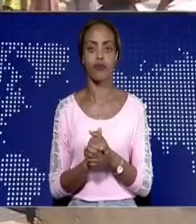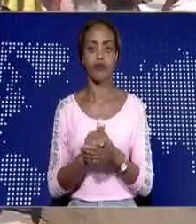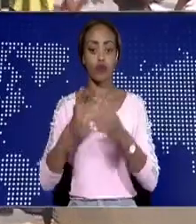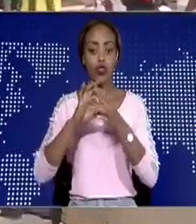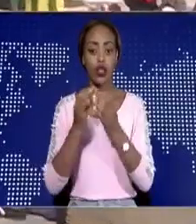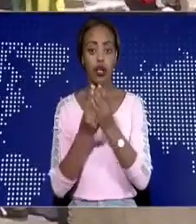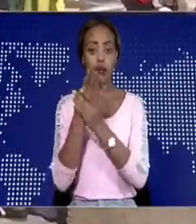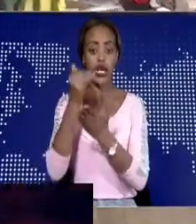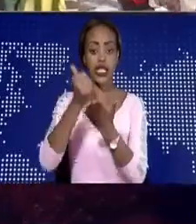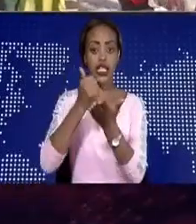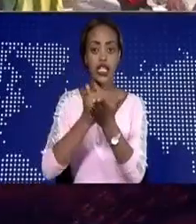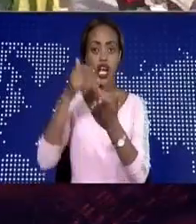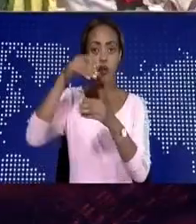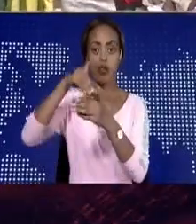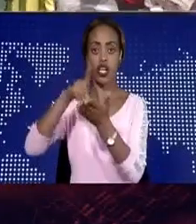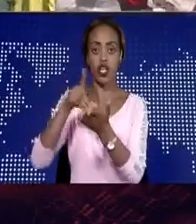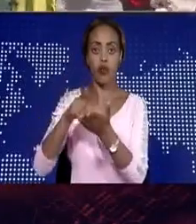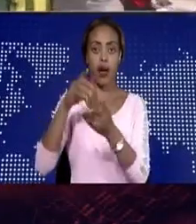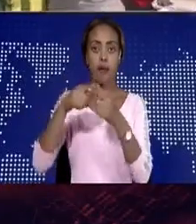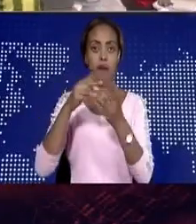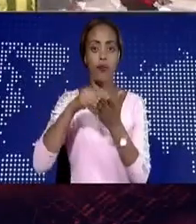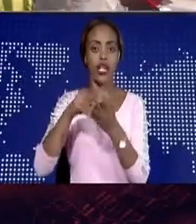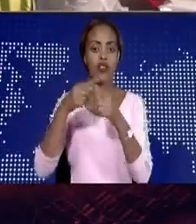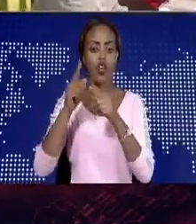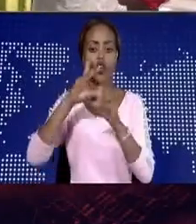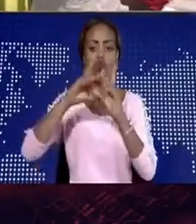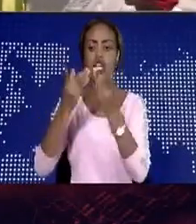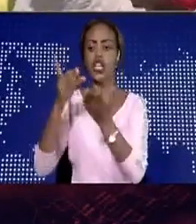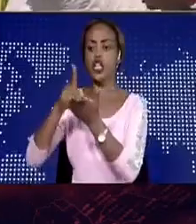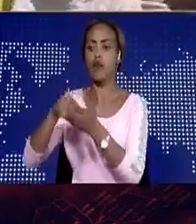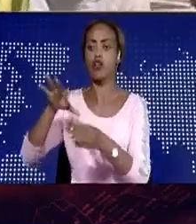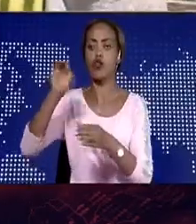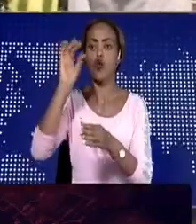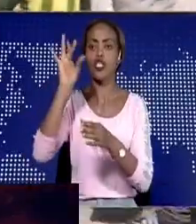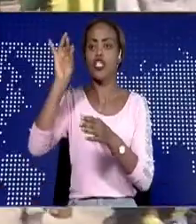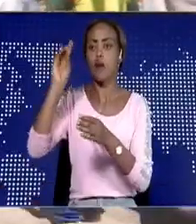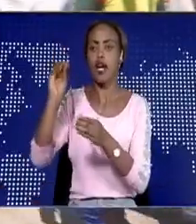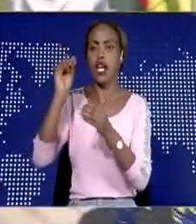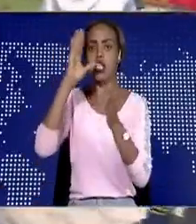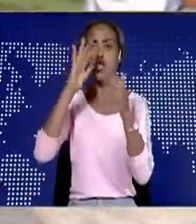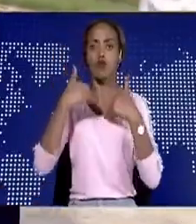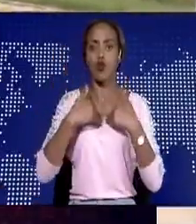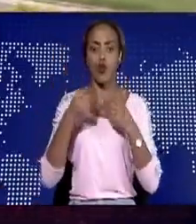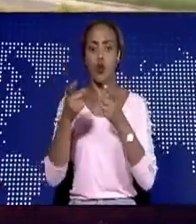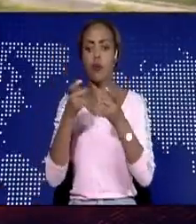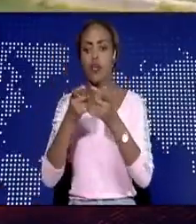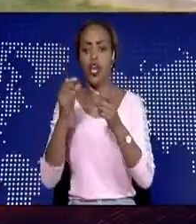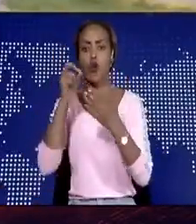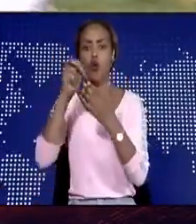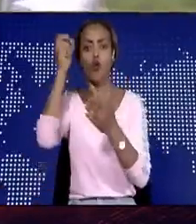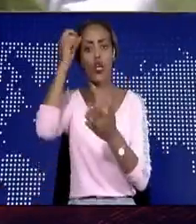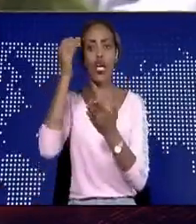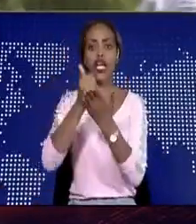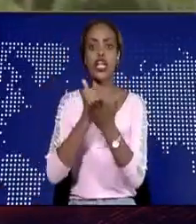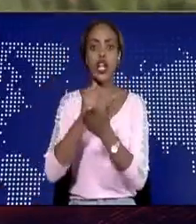محبر لمعات اندرتا اب كتما مقله اب استفلاليو كفله كتماتها تزركبو 80 صقماتن لممحدار وردا اندرتان 150